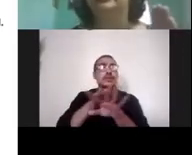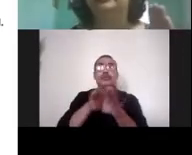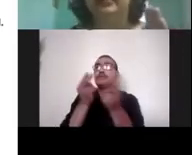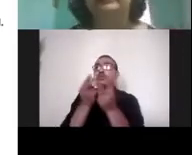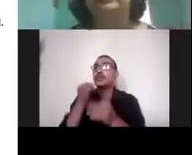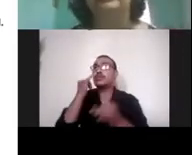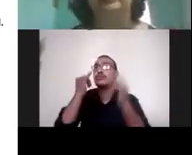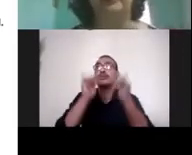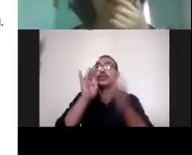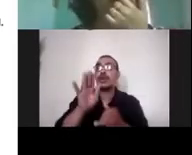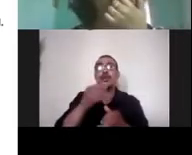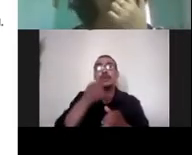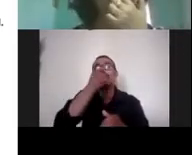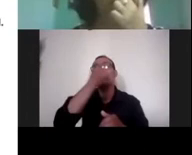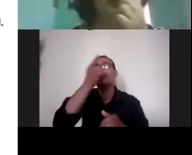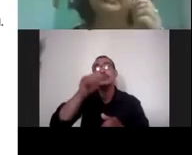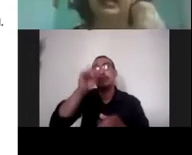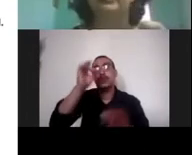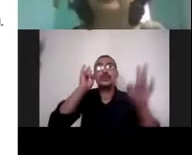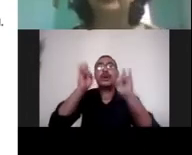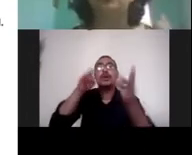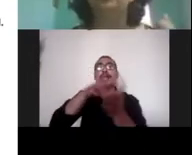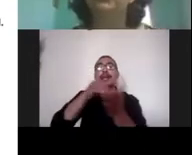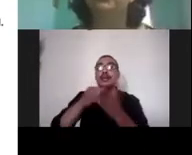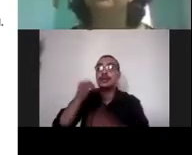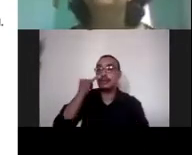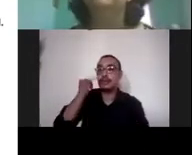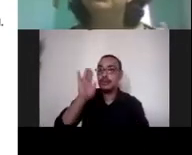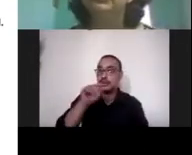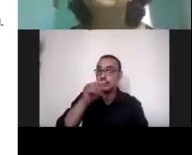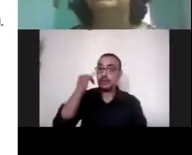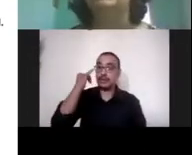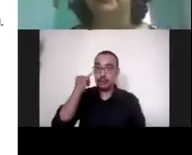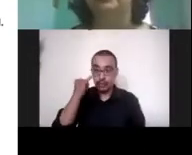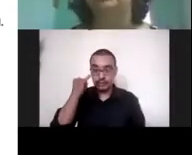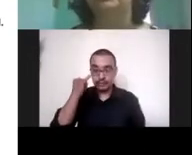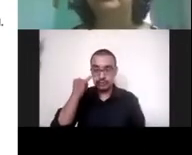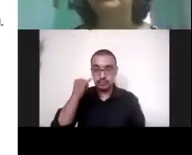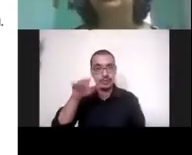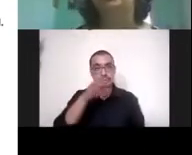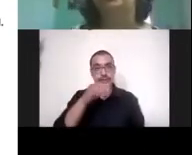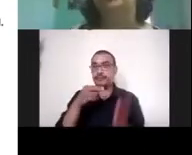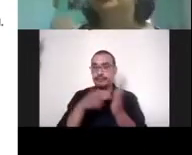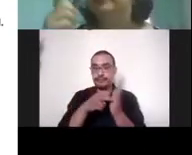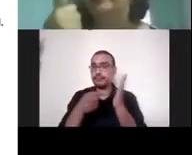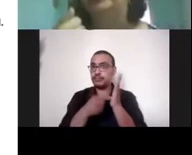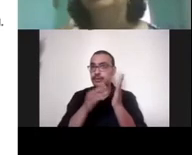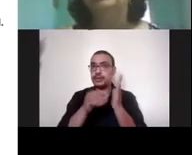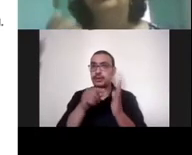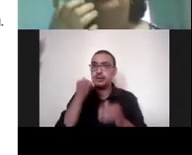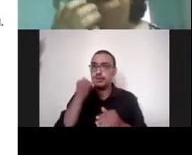लिएर राजधानीसम्म त्यो फोन। त्यसकारण त्यो फोनहरू सधैँ चार्जमा राख्नुहोस्। थाहा छैन त्यो फोन कति बेला